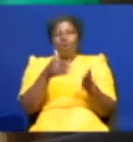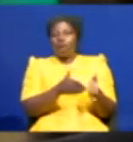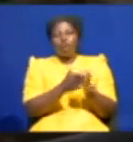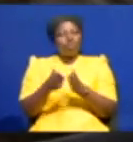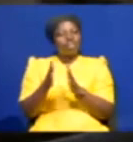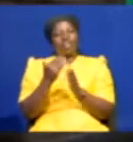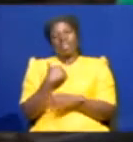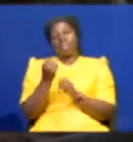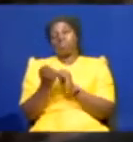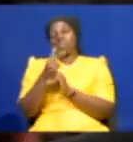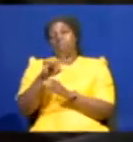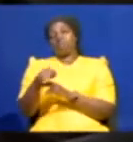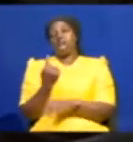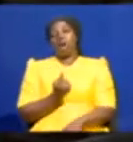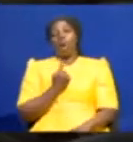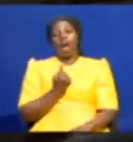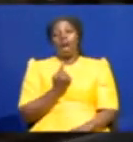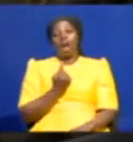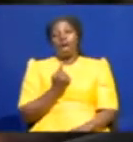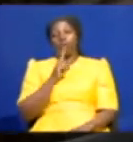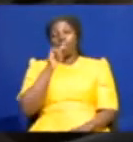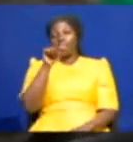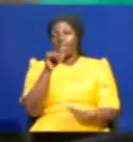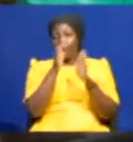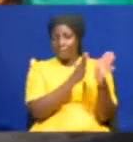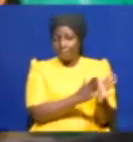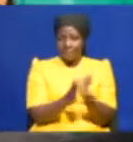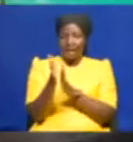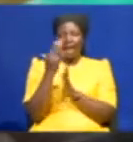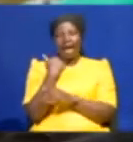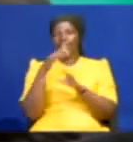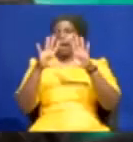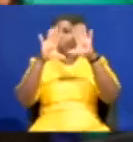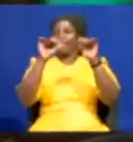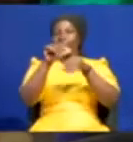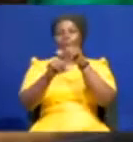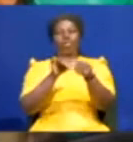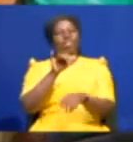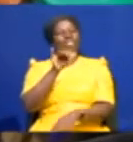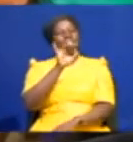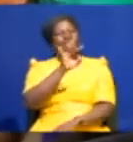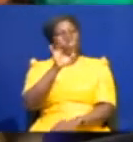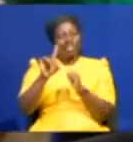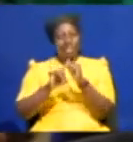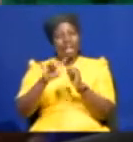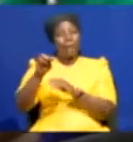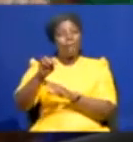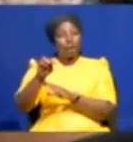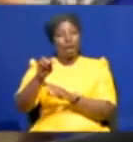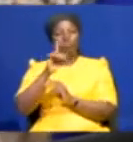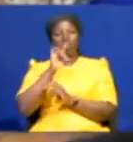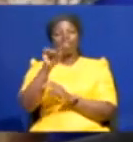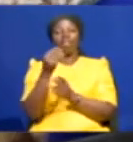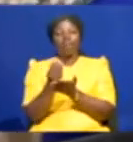watu 12,000 peke yake. Huu mpango una budget ya kama milioni 36. Kwa hiyo hii ni